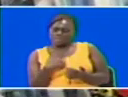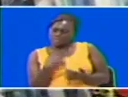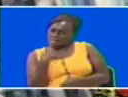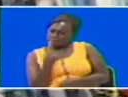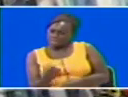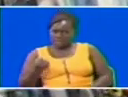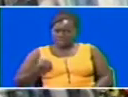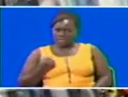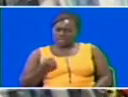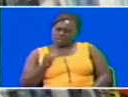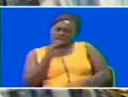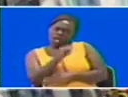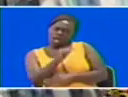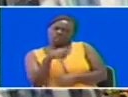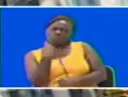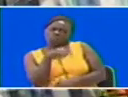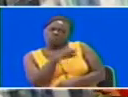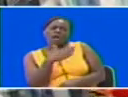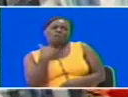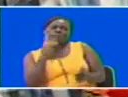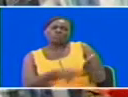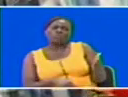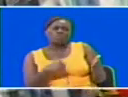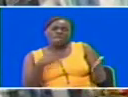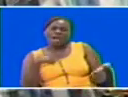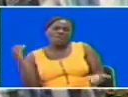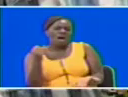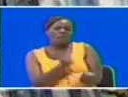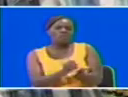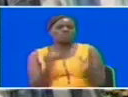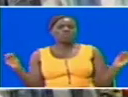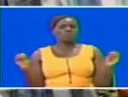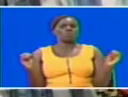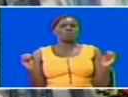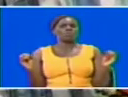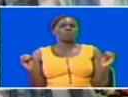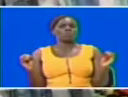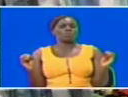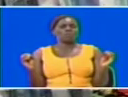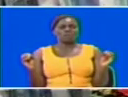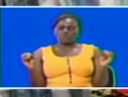nikamwambia aende aulize ni nini wanataka, kwa sababu sikuwa na appointment na mtu yote. Na